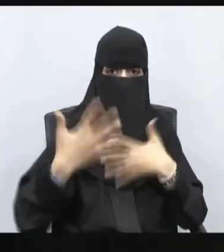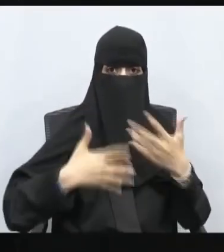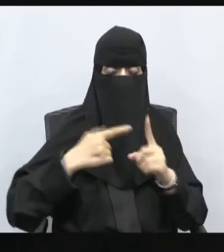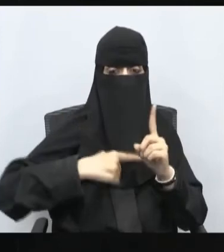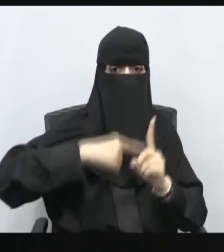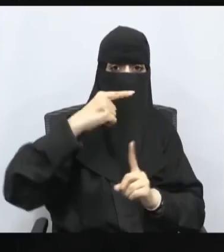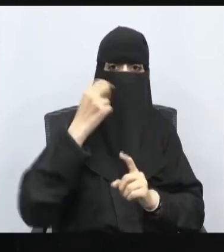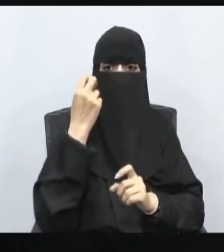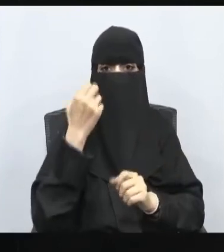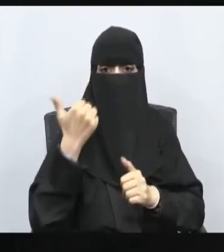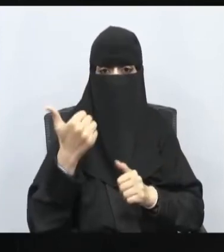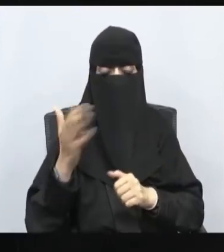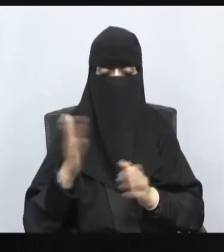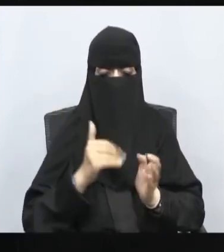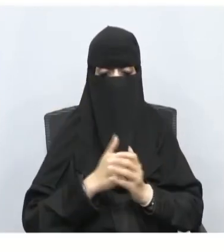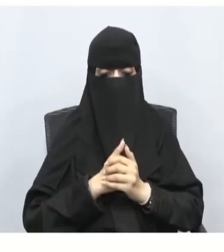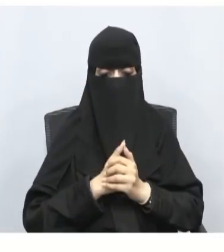العلو 6.